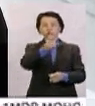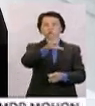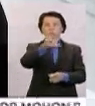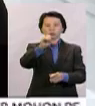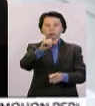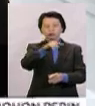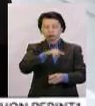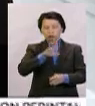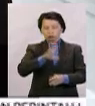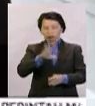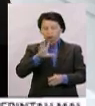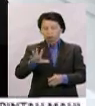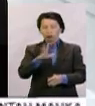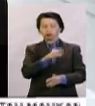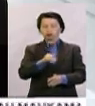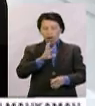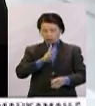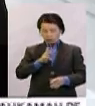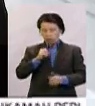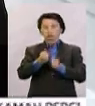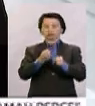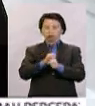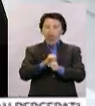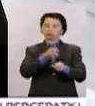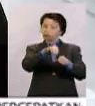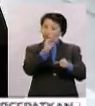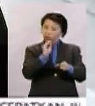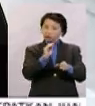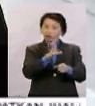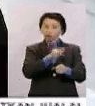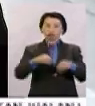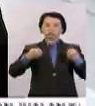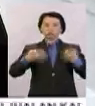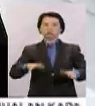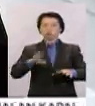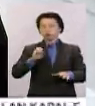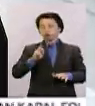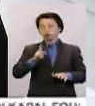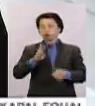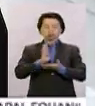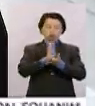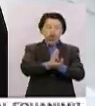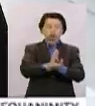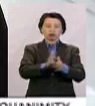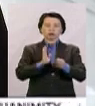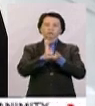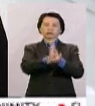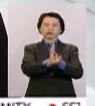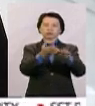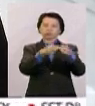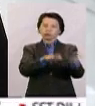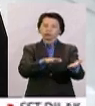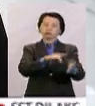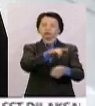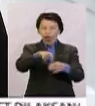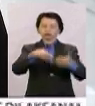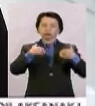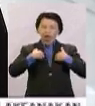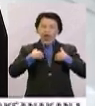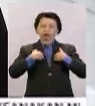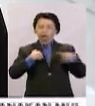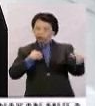50, 55 dan 60 tahun, juga bantuan hilang upaya dan bantuan kematian. Ini semua adalah nilai tambah